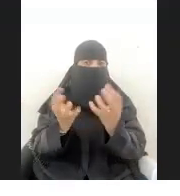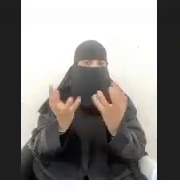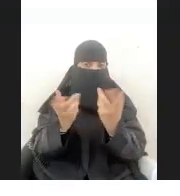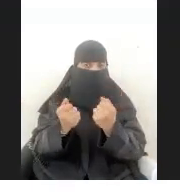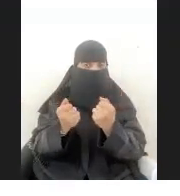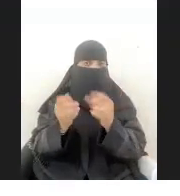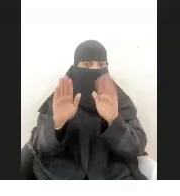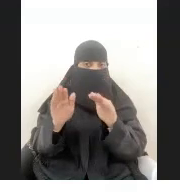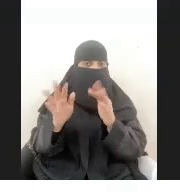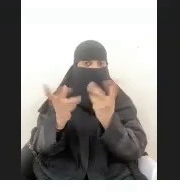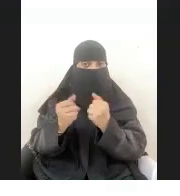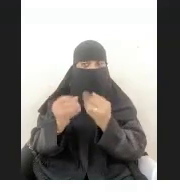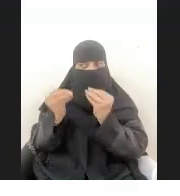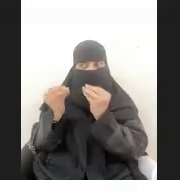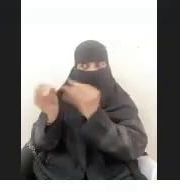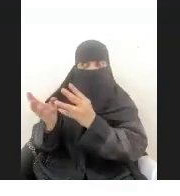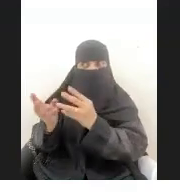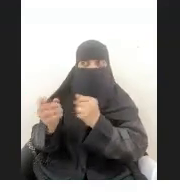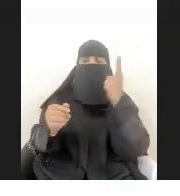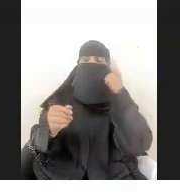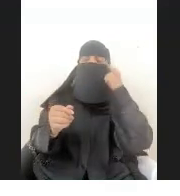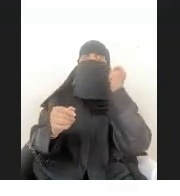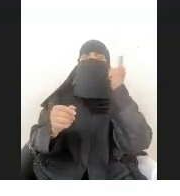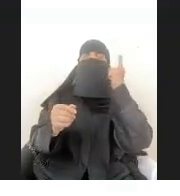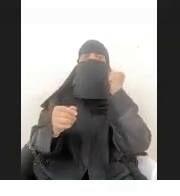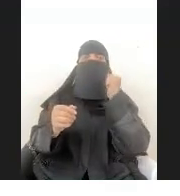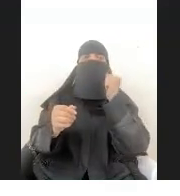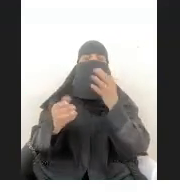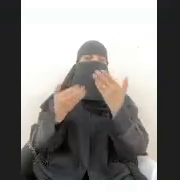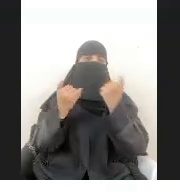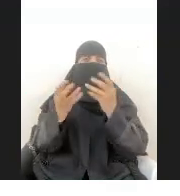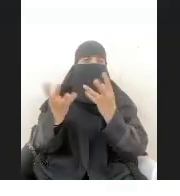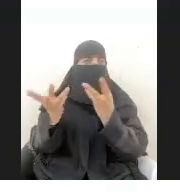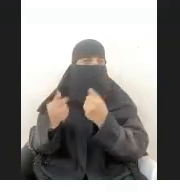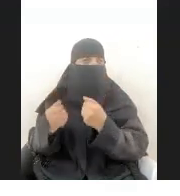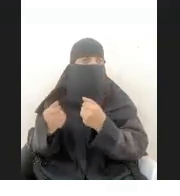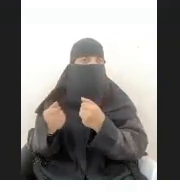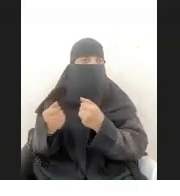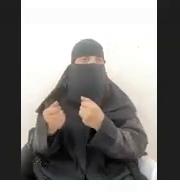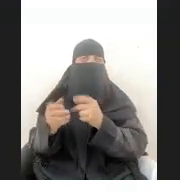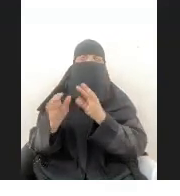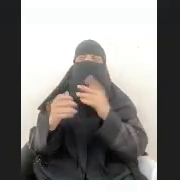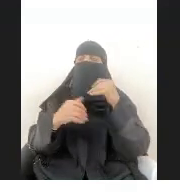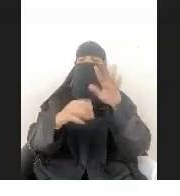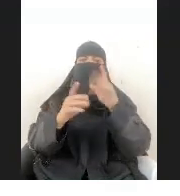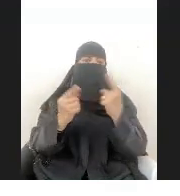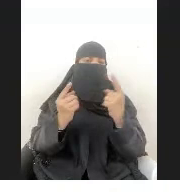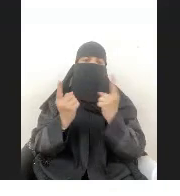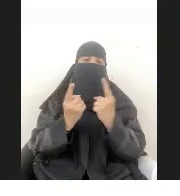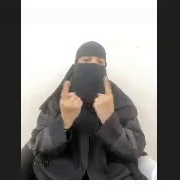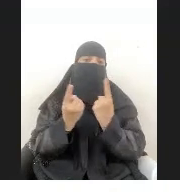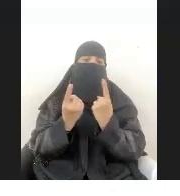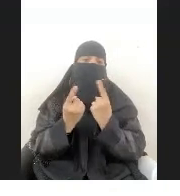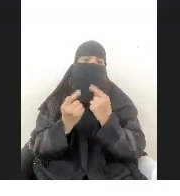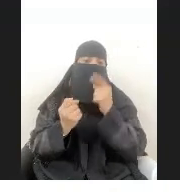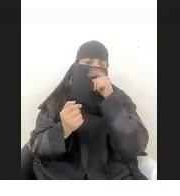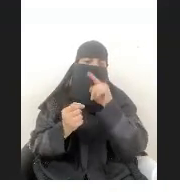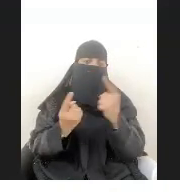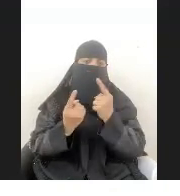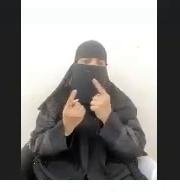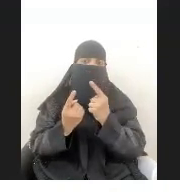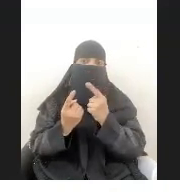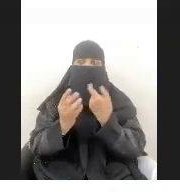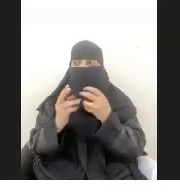ما هياخدوه في عين الاعتبار. فالرجاء يعني استخدام العلامات بطريقة تنمي مهارات